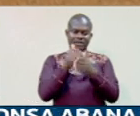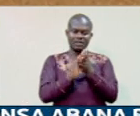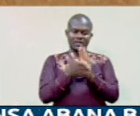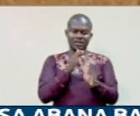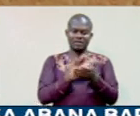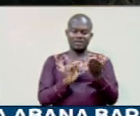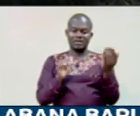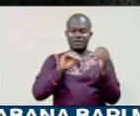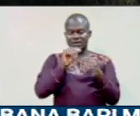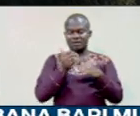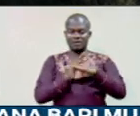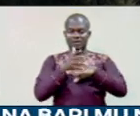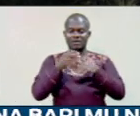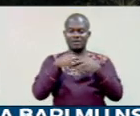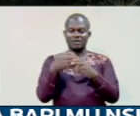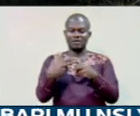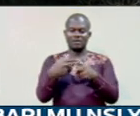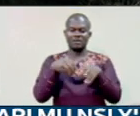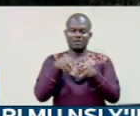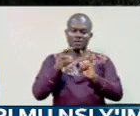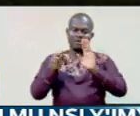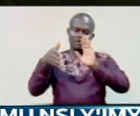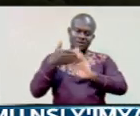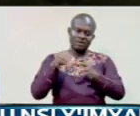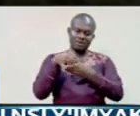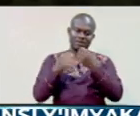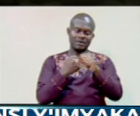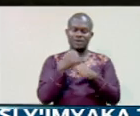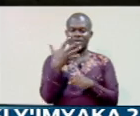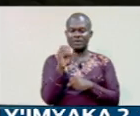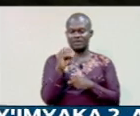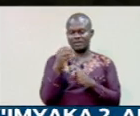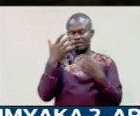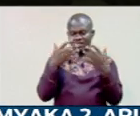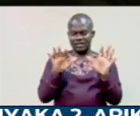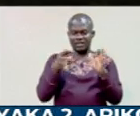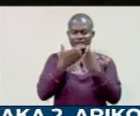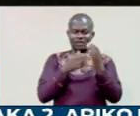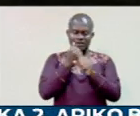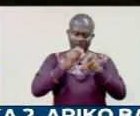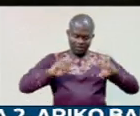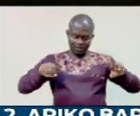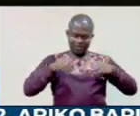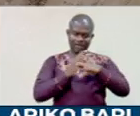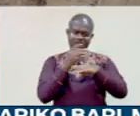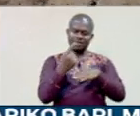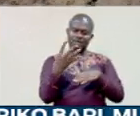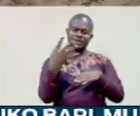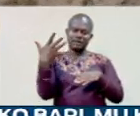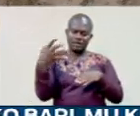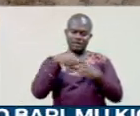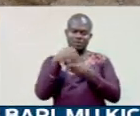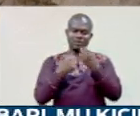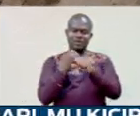burundu, naho ibindi birimo gukendera mu buryo bwihuse mu myaka 50 ishize. Ni raporo yakozwe n'abashakashatsi 125 mu